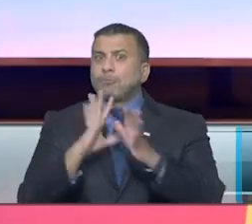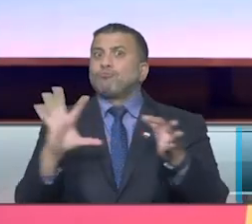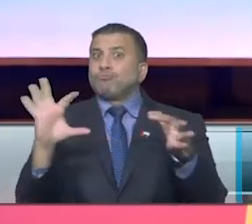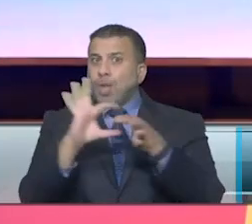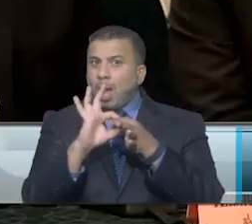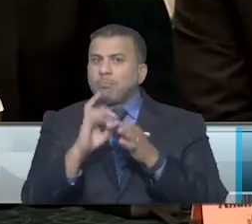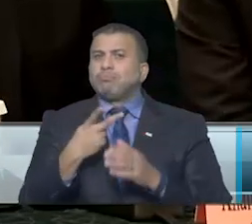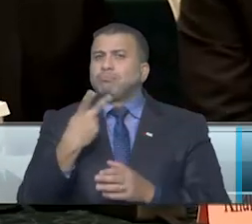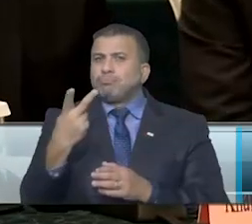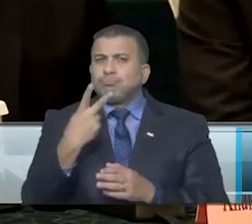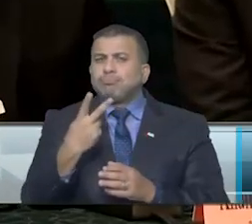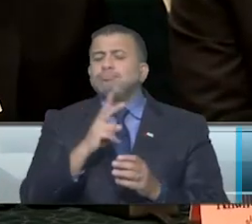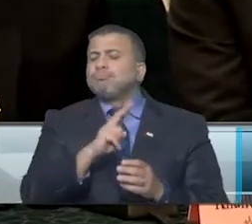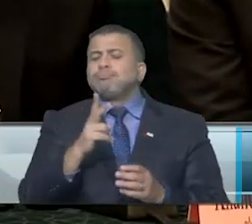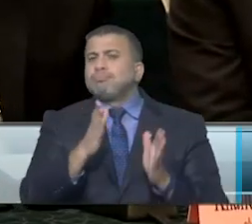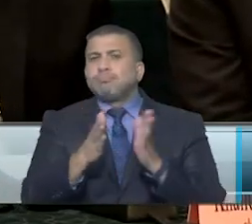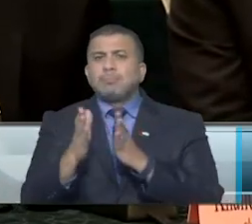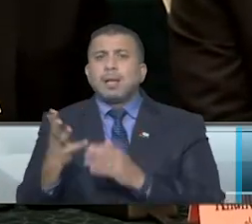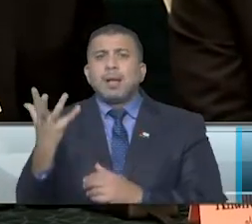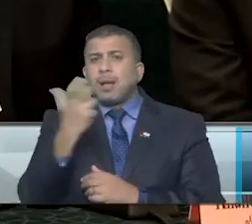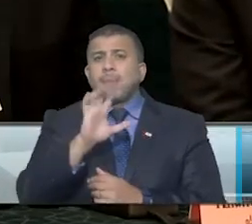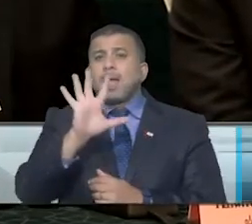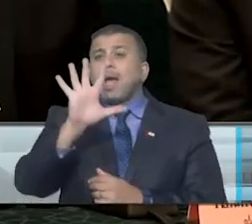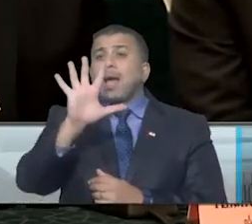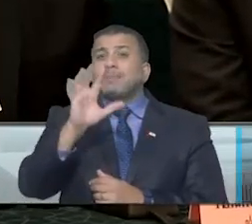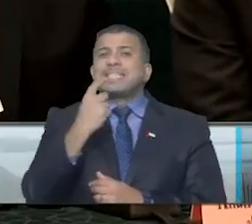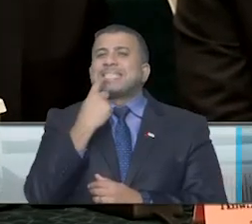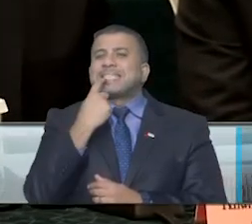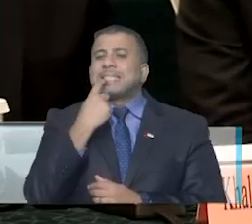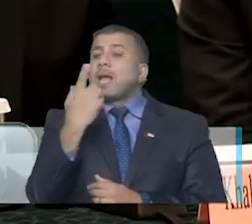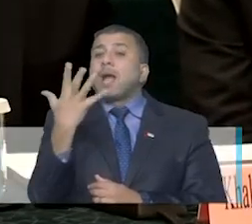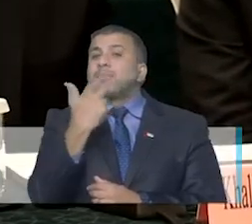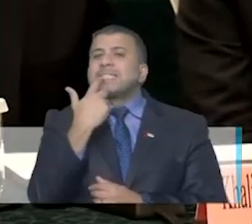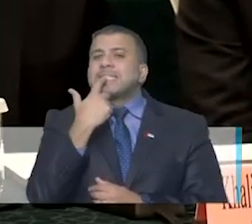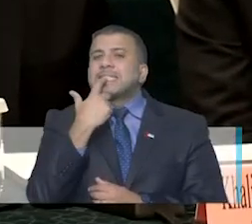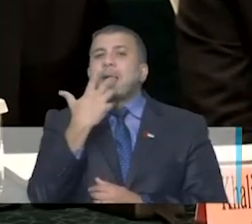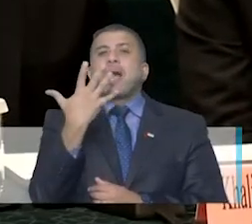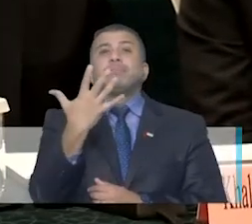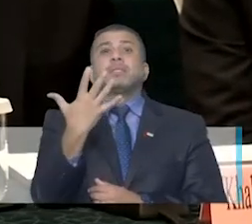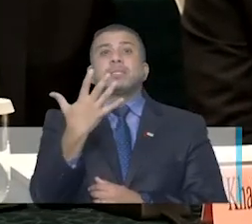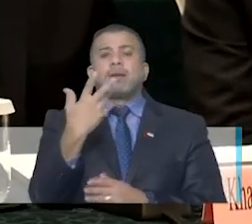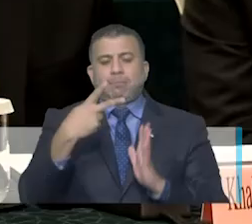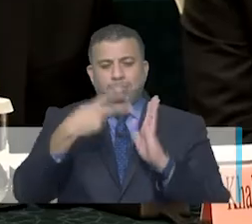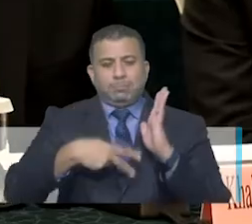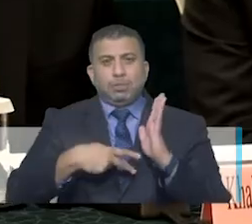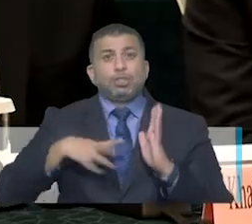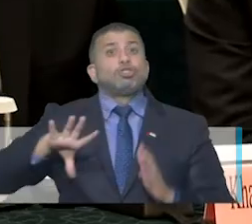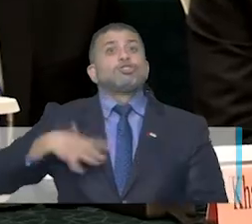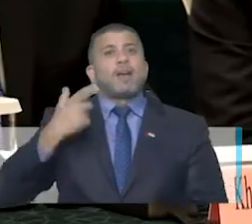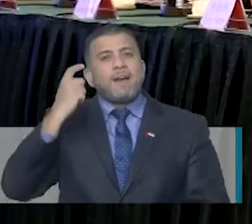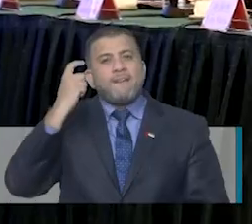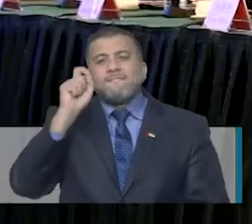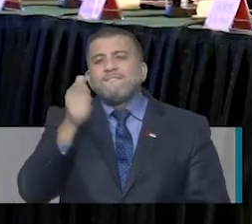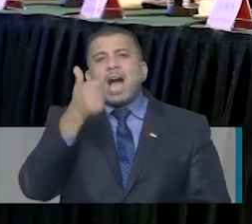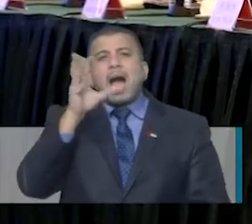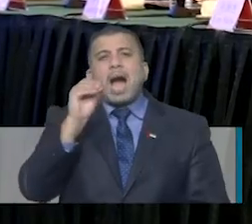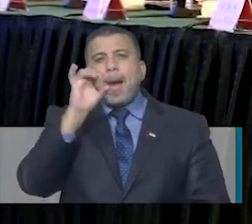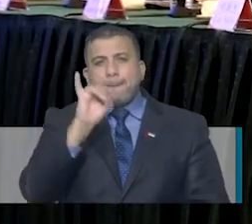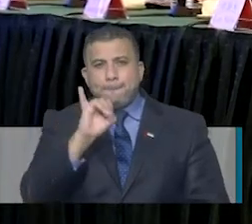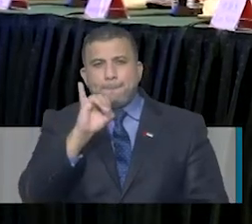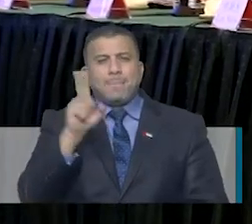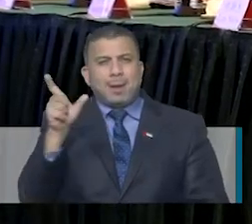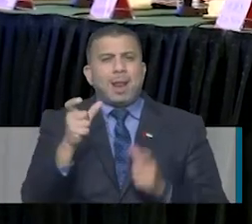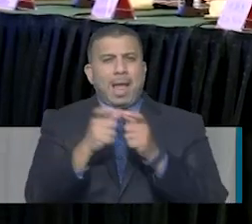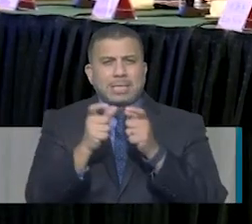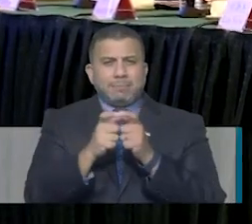الجانبين في كافه المجالات لمده خمس سنوات وقع المذكره الشيخ ف بن سلطان القاسمي رئيس دائره